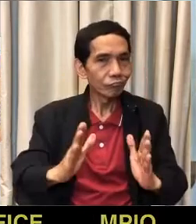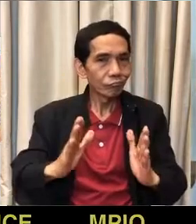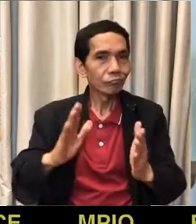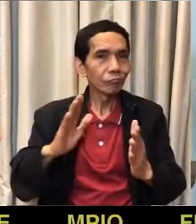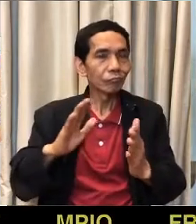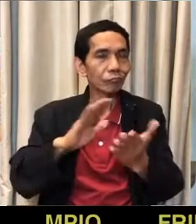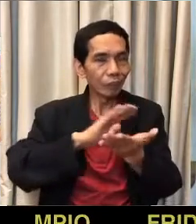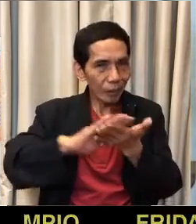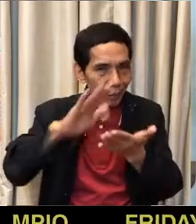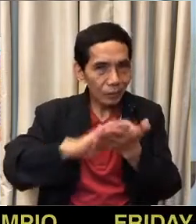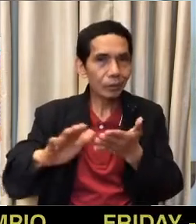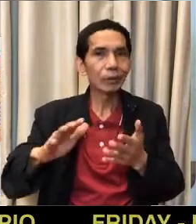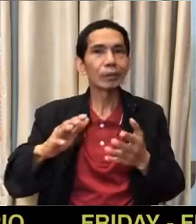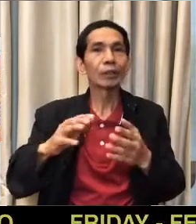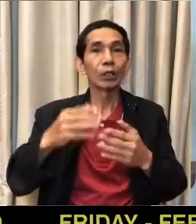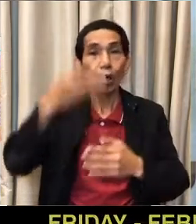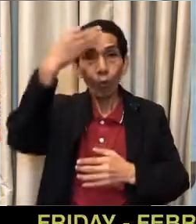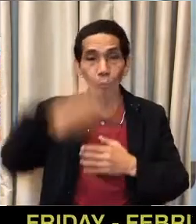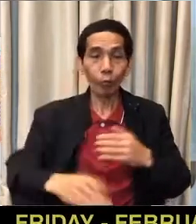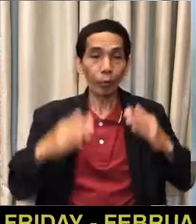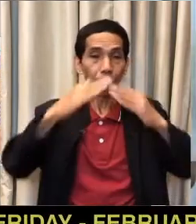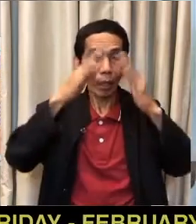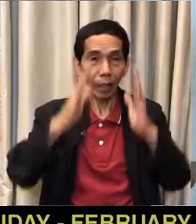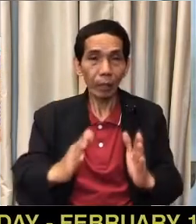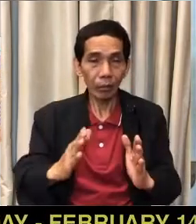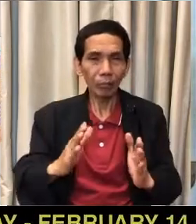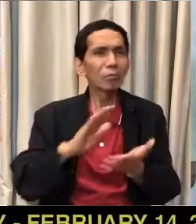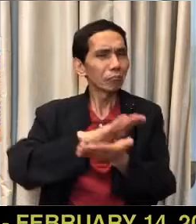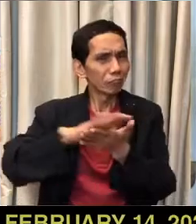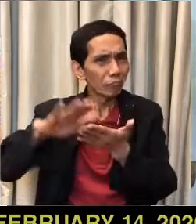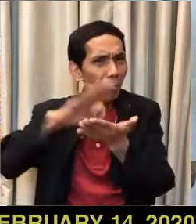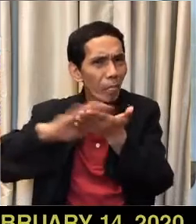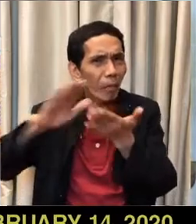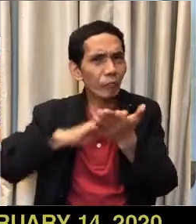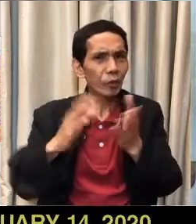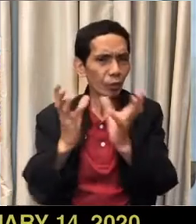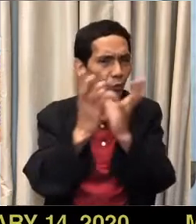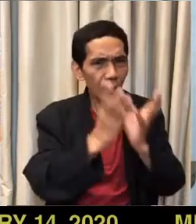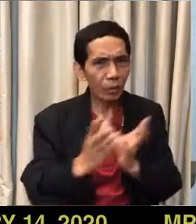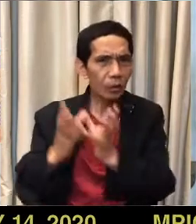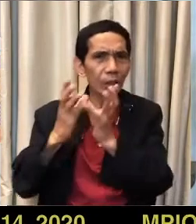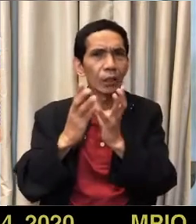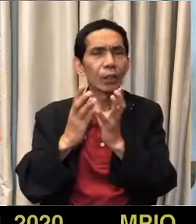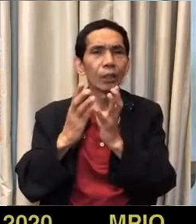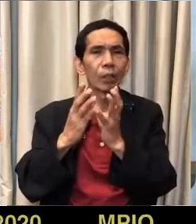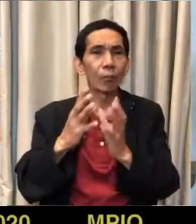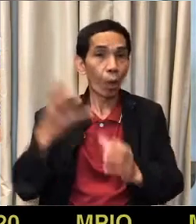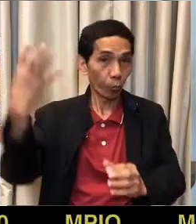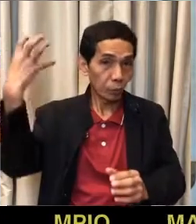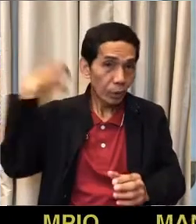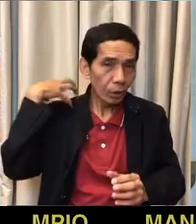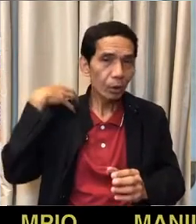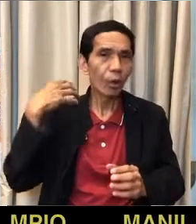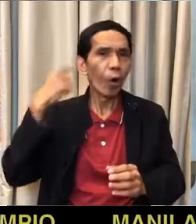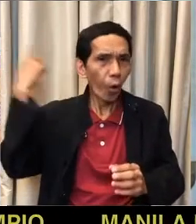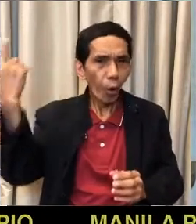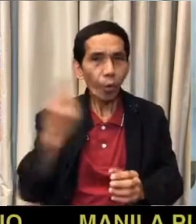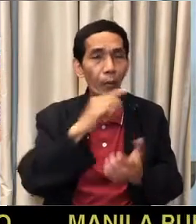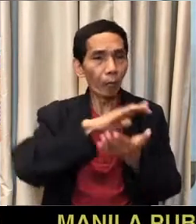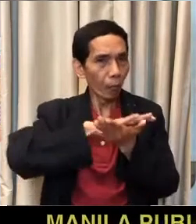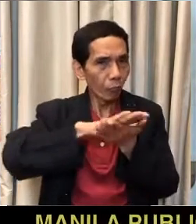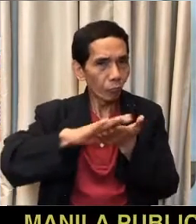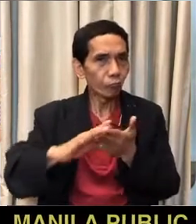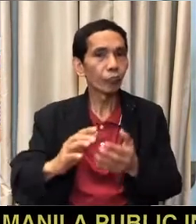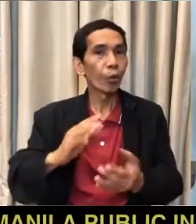kahit squatter, maglinis ang tapat ng bahay, o maglinis ng komunidad, yung mga opisyalis. Pag lagi malinis,